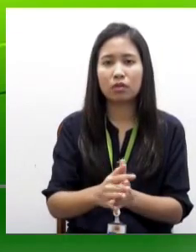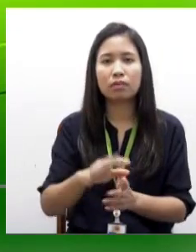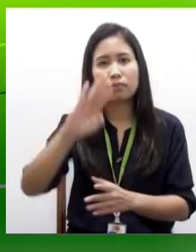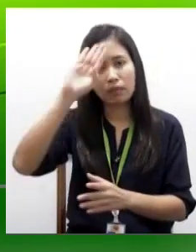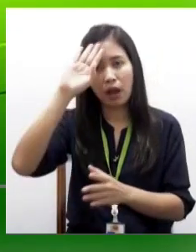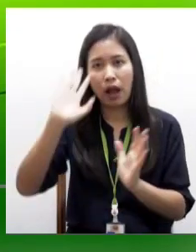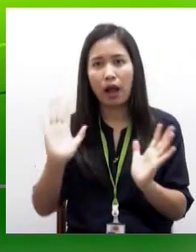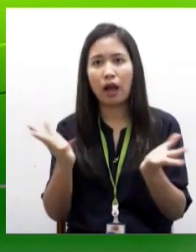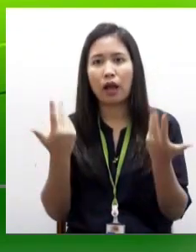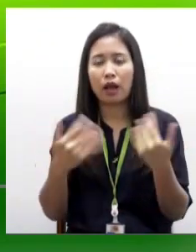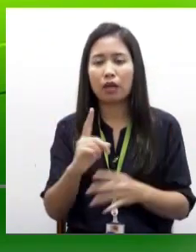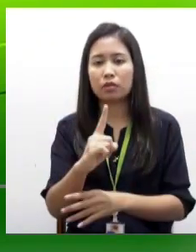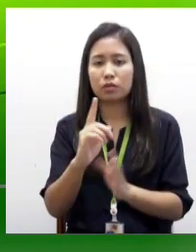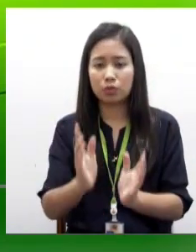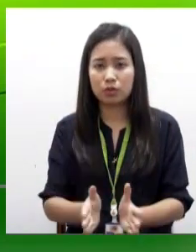4